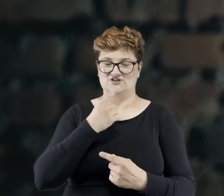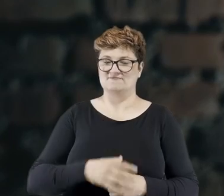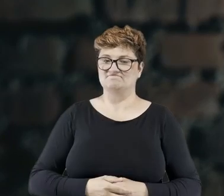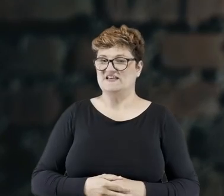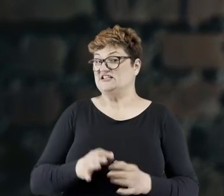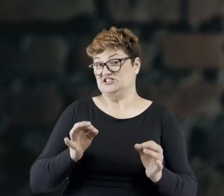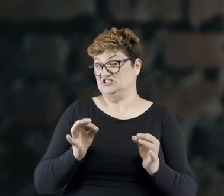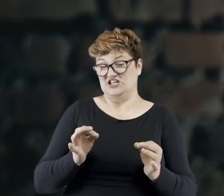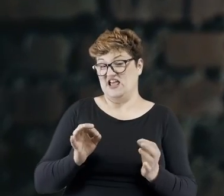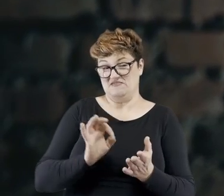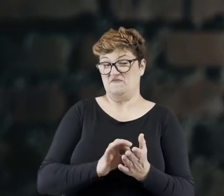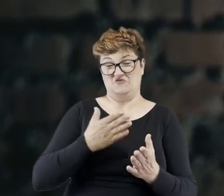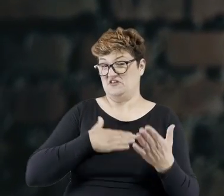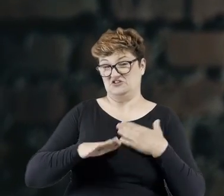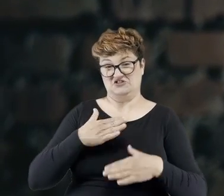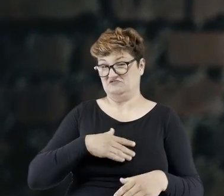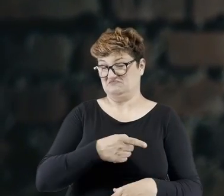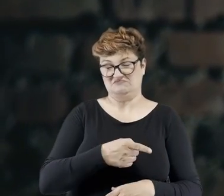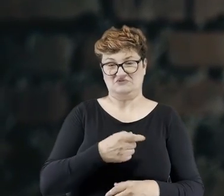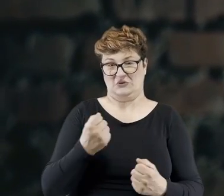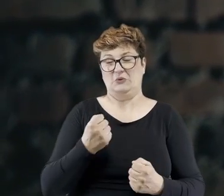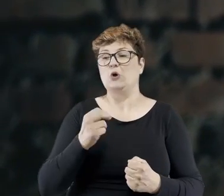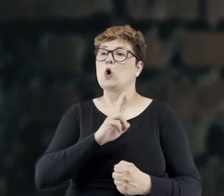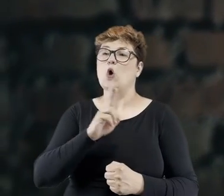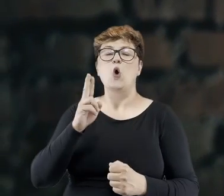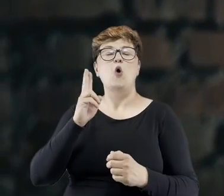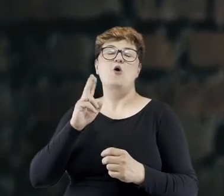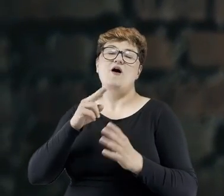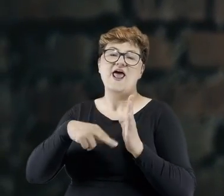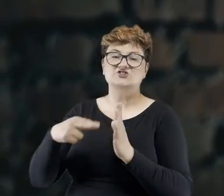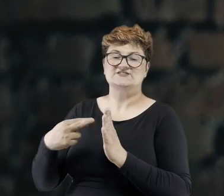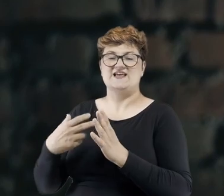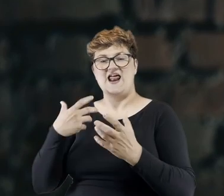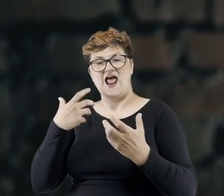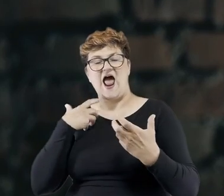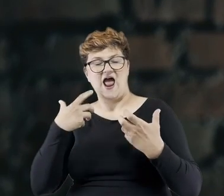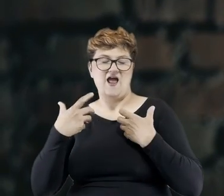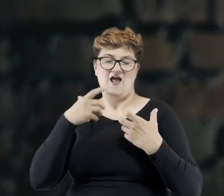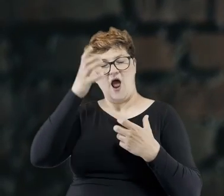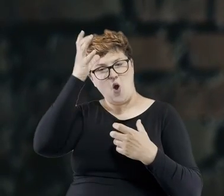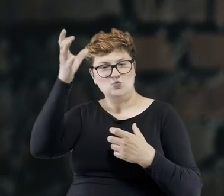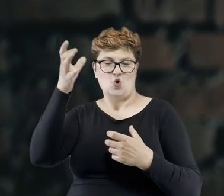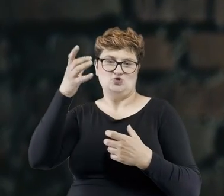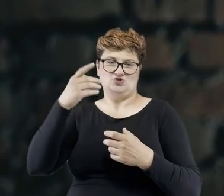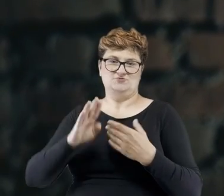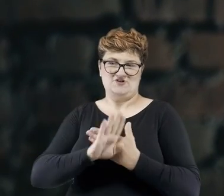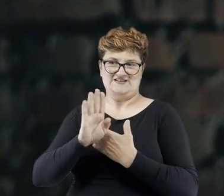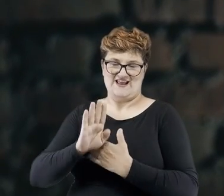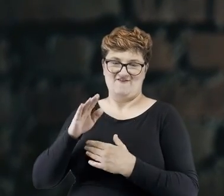bardzo nieszczęśliwa dzisiaj, gdyby zobaczyła to, co reżyserzy i autorzy przedstawień robią w